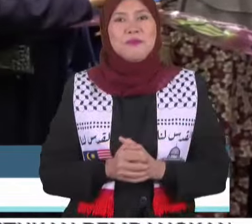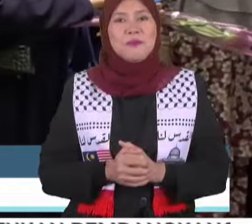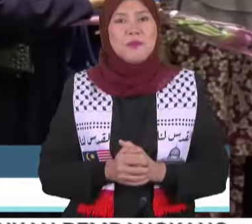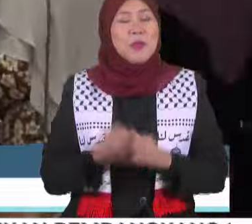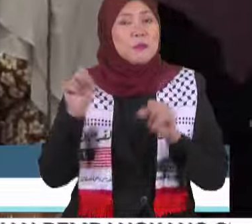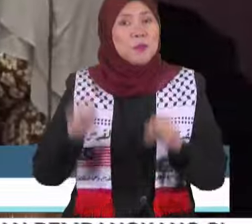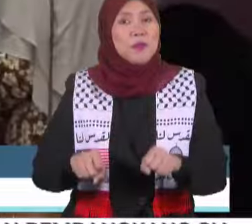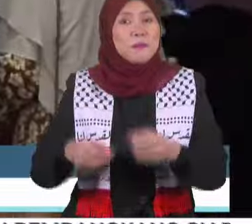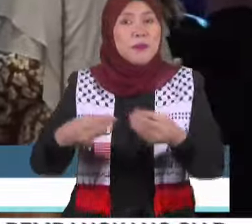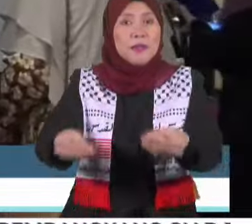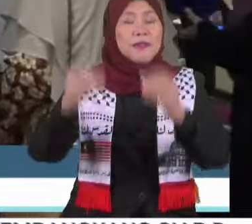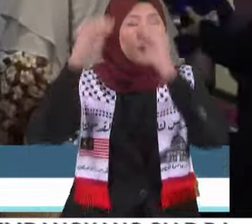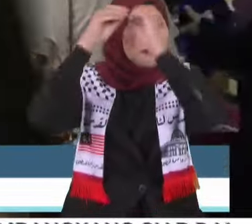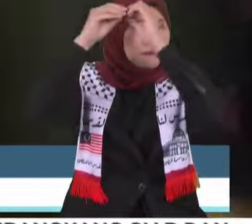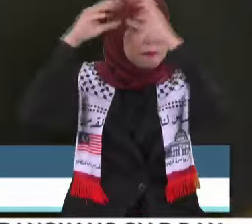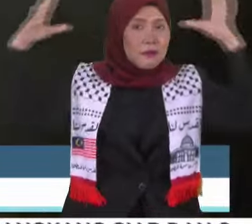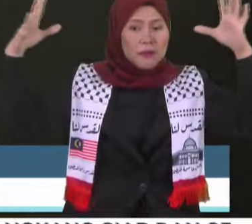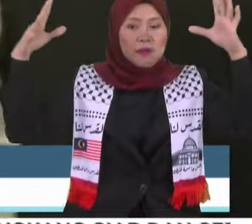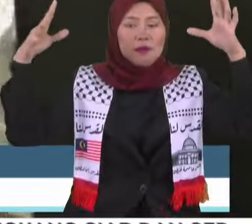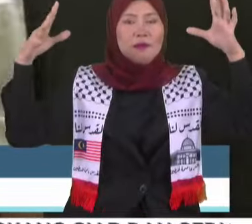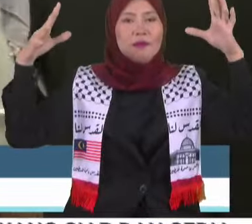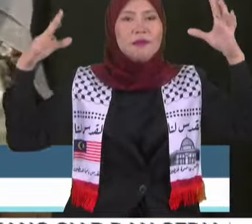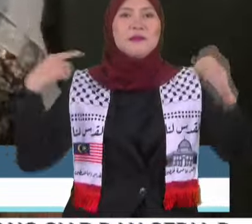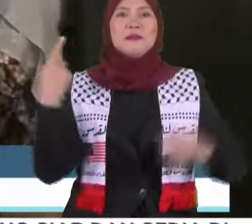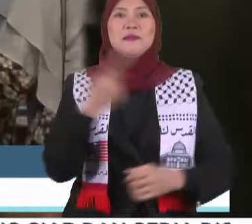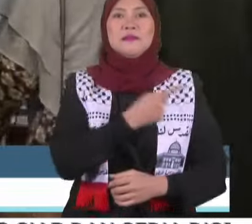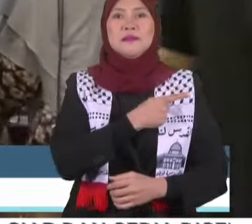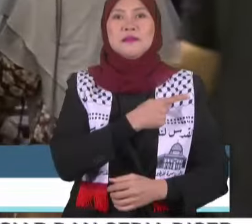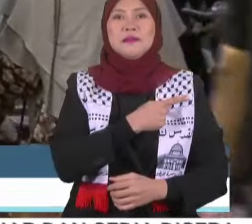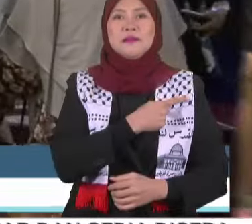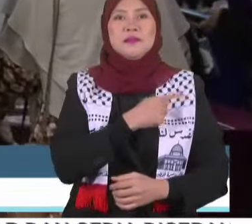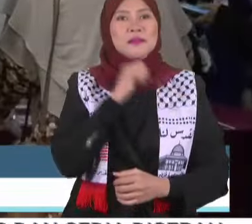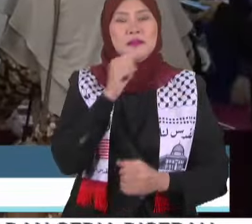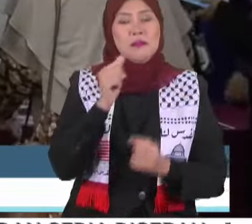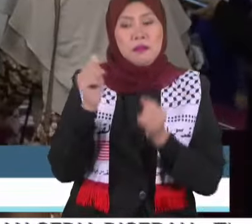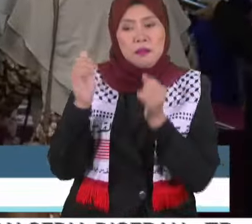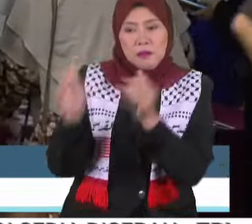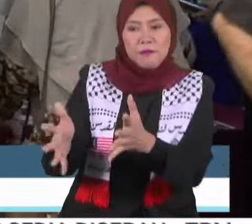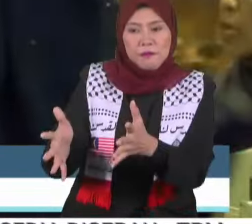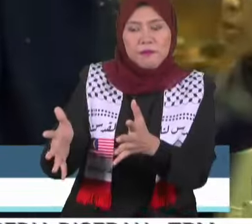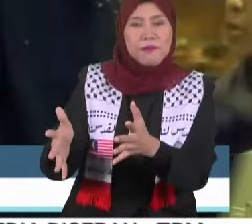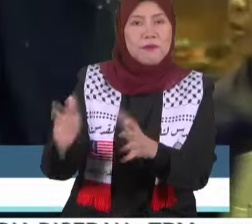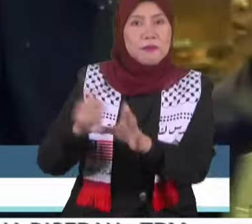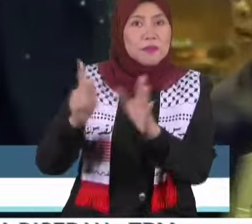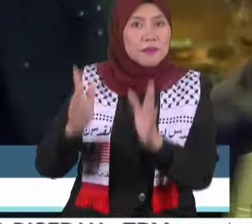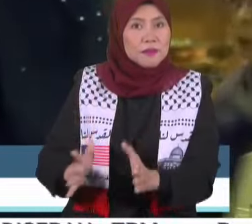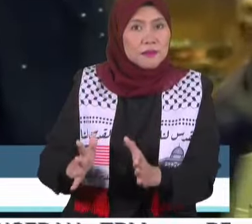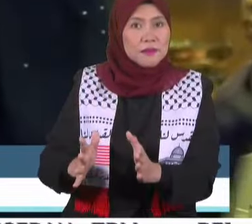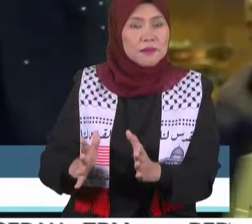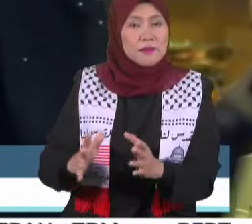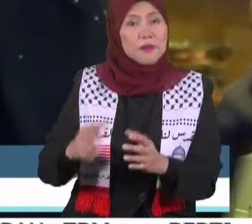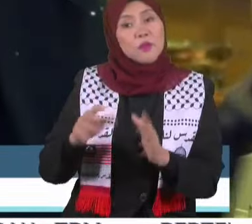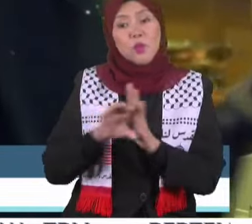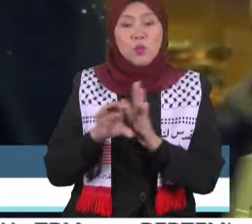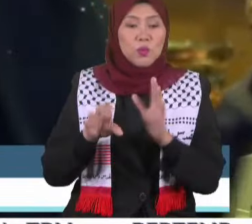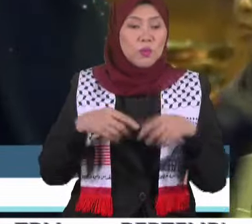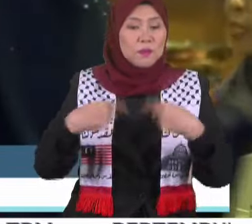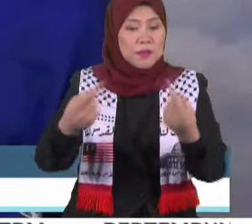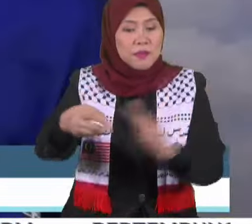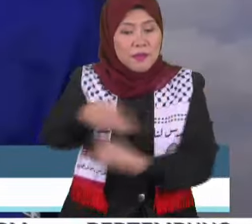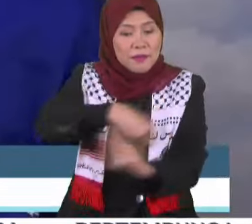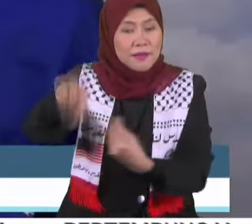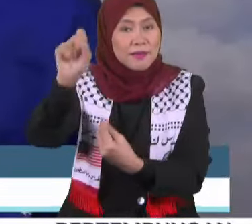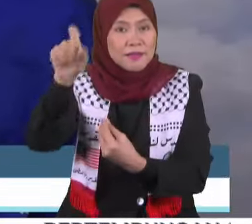memberi gambaran bahawa kita tidak akan meninggalkan jemaah dalam keadaan lepas pergi menunaikan